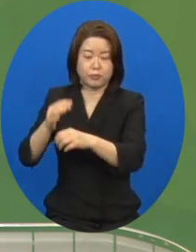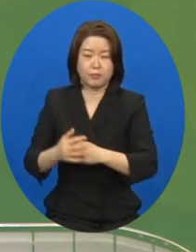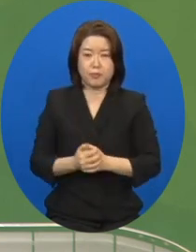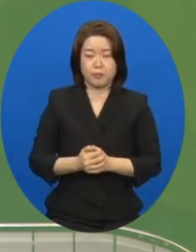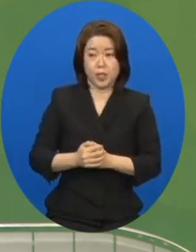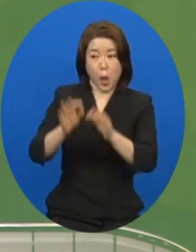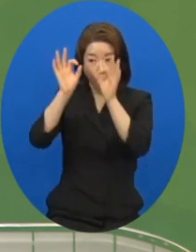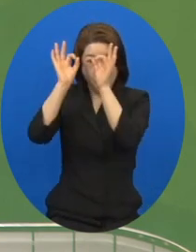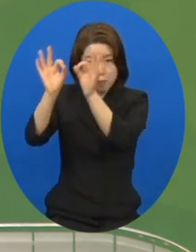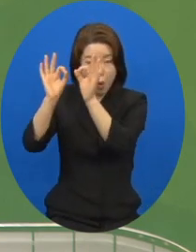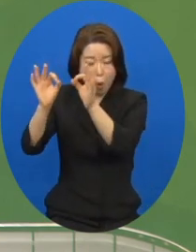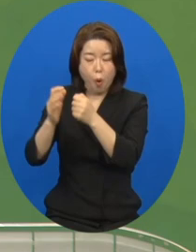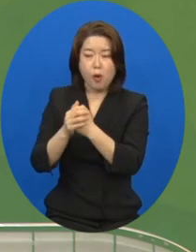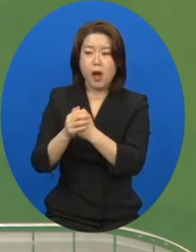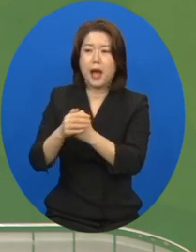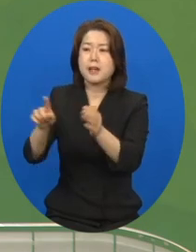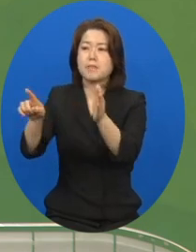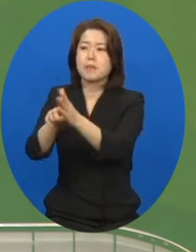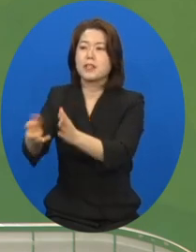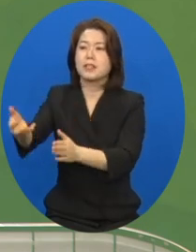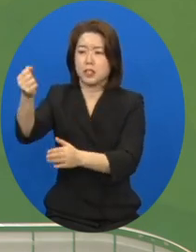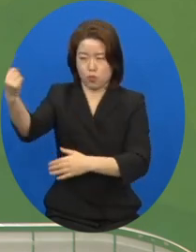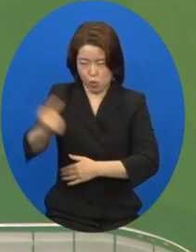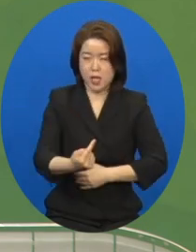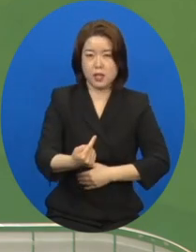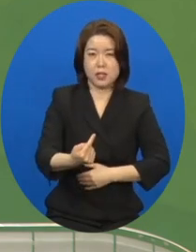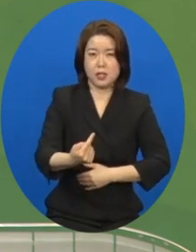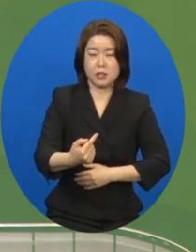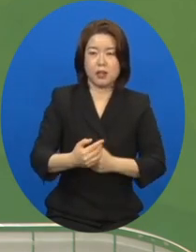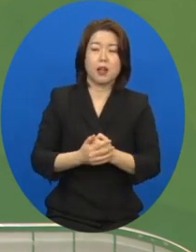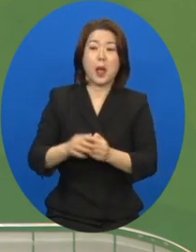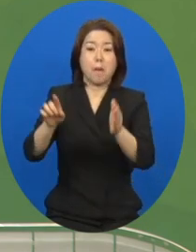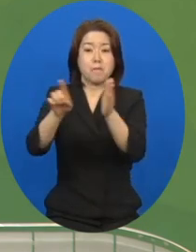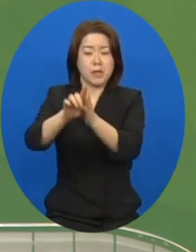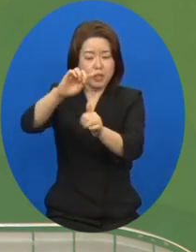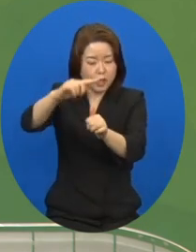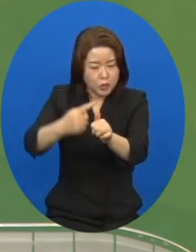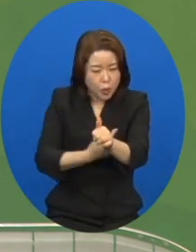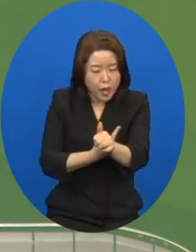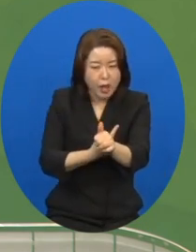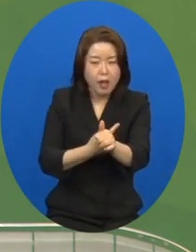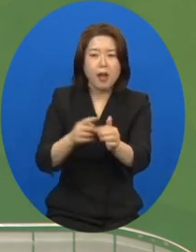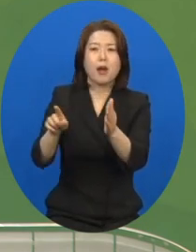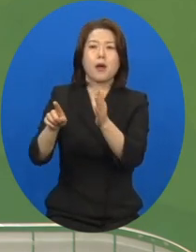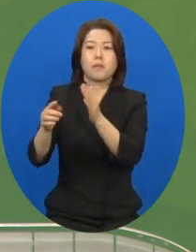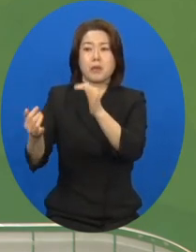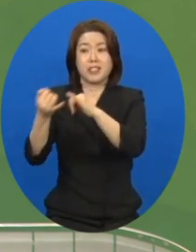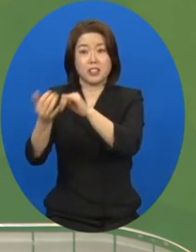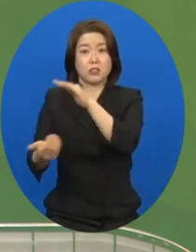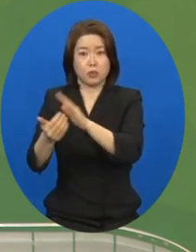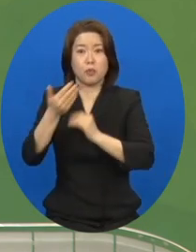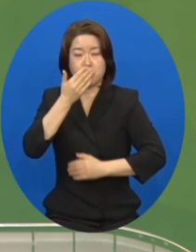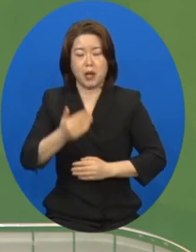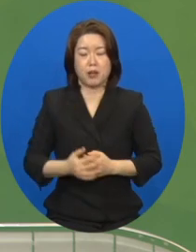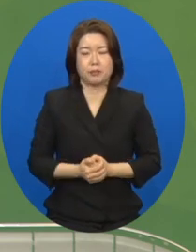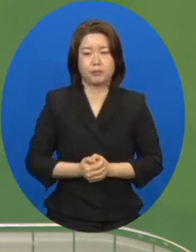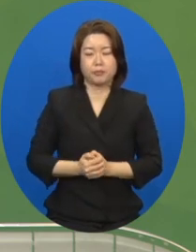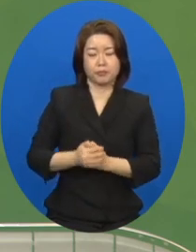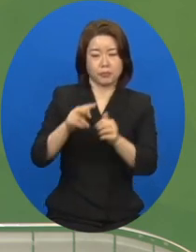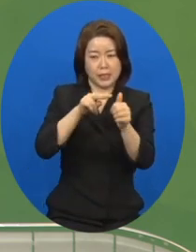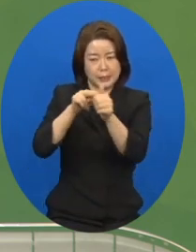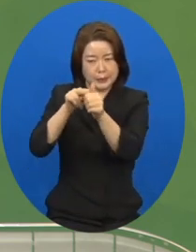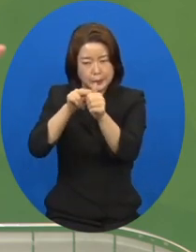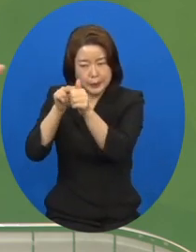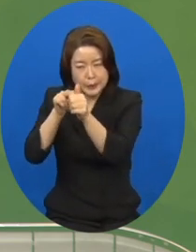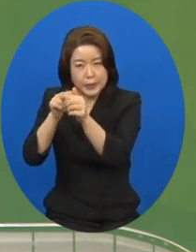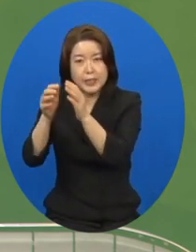보고 믿음을 가지라는 거죠. 믿어져야 믿음이니까 정탐꾼을 통해서 실제로